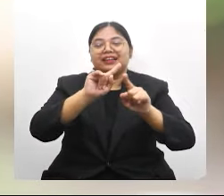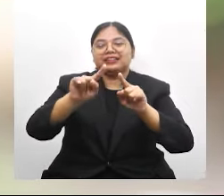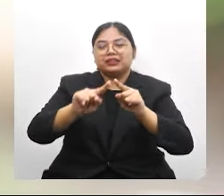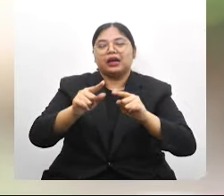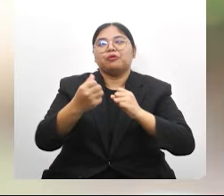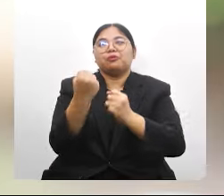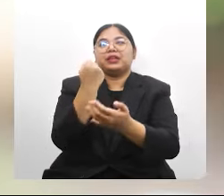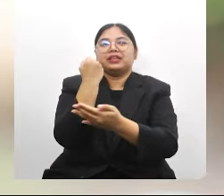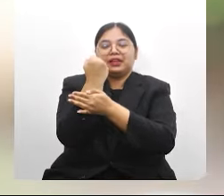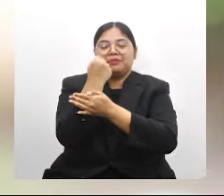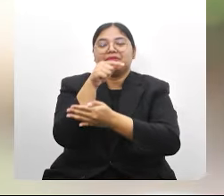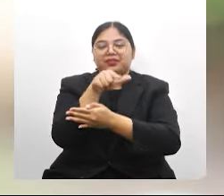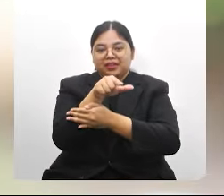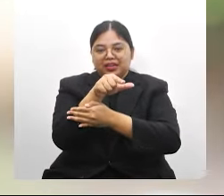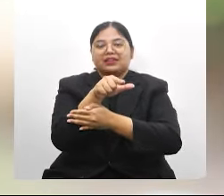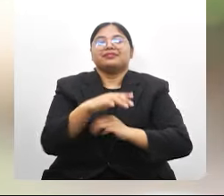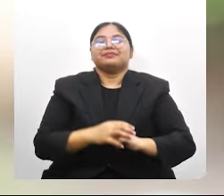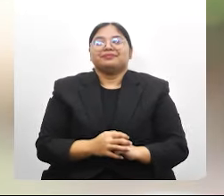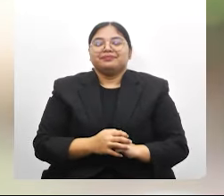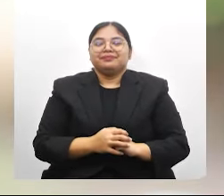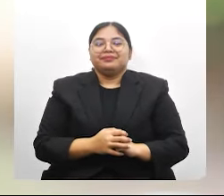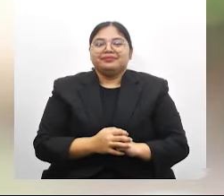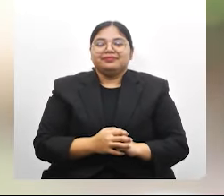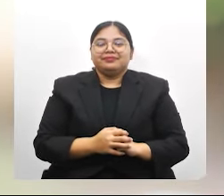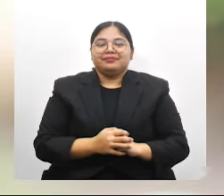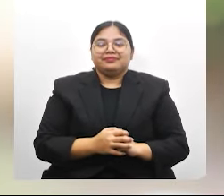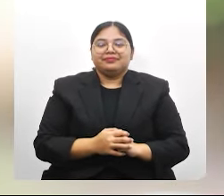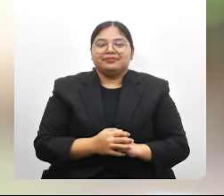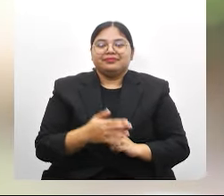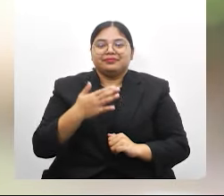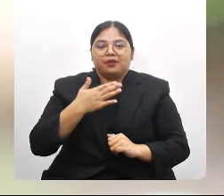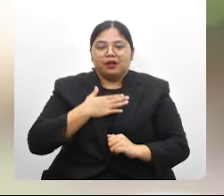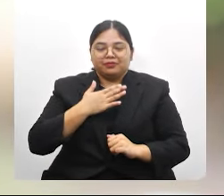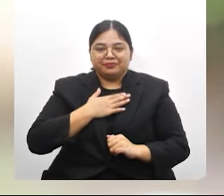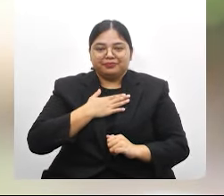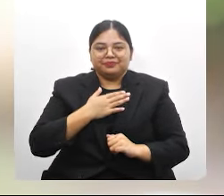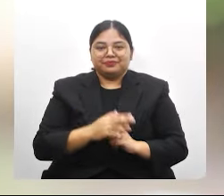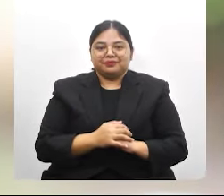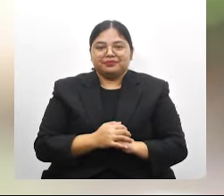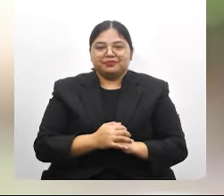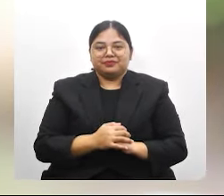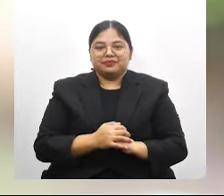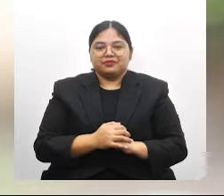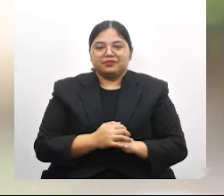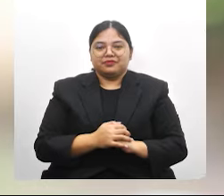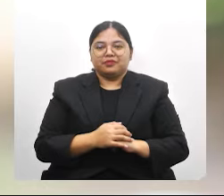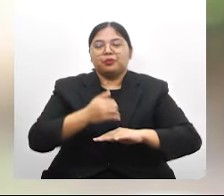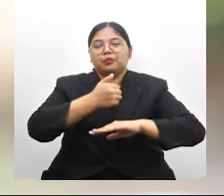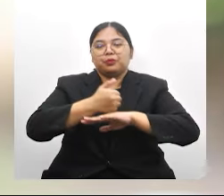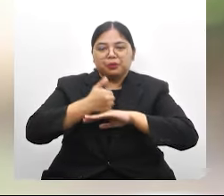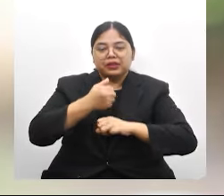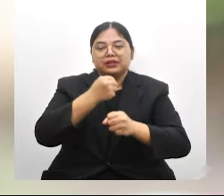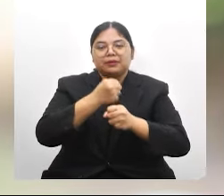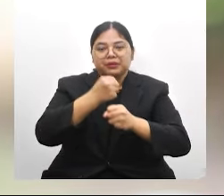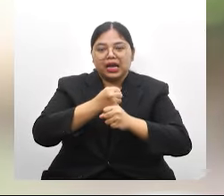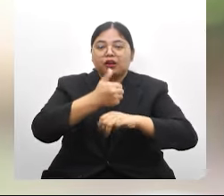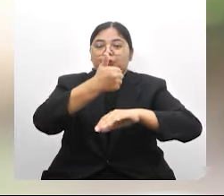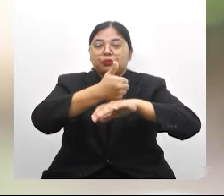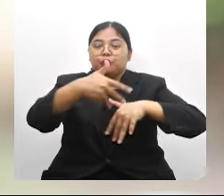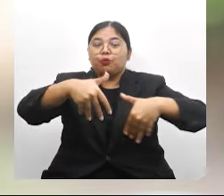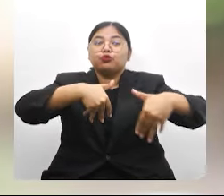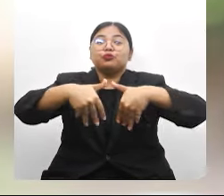พื้นที่ของตำบลเาพังครับก็เ่อในผมในฐานะผู้อกการแลก็เป็นผู้นำในพื้นที่เนี่ยก็